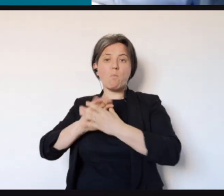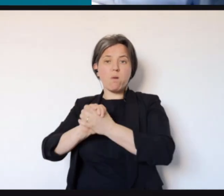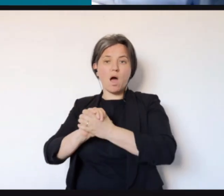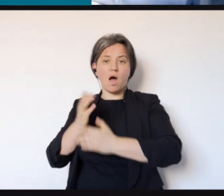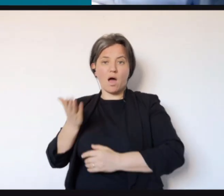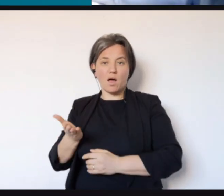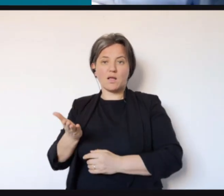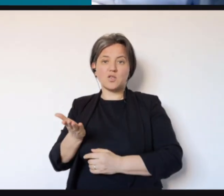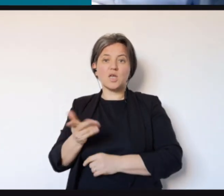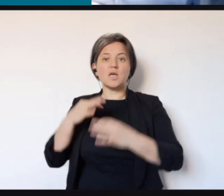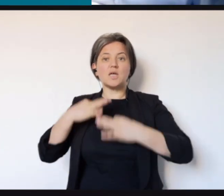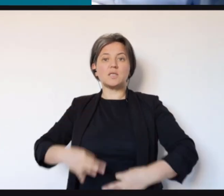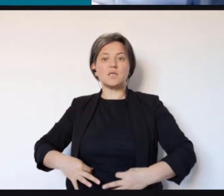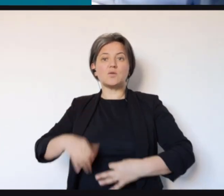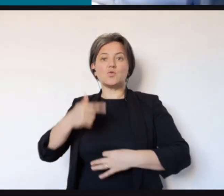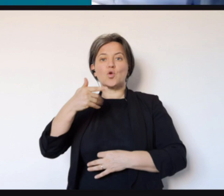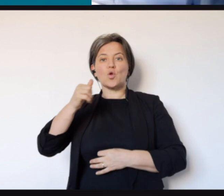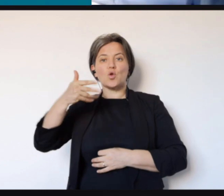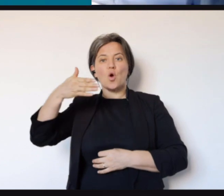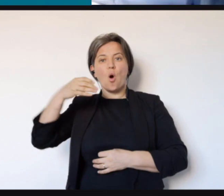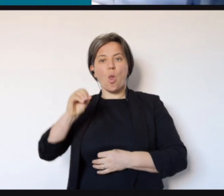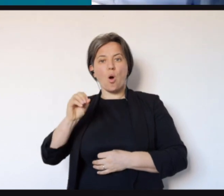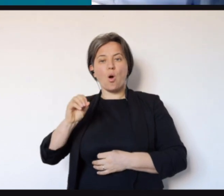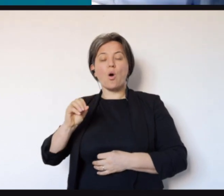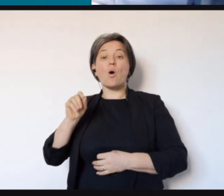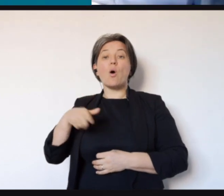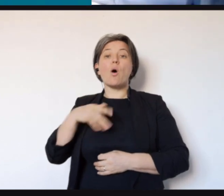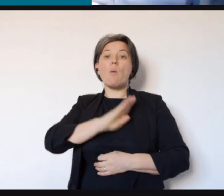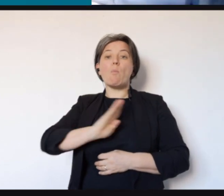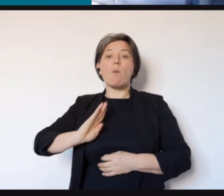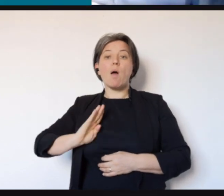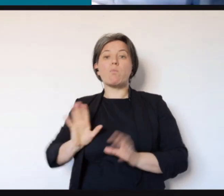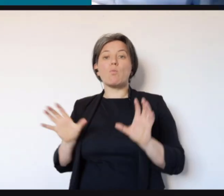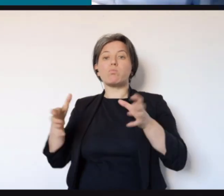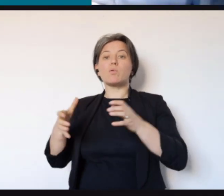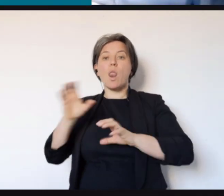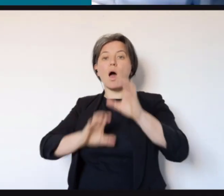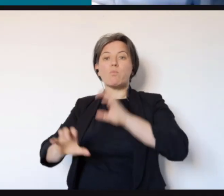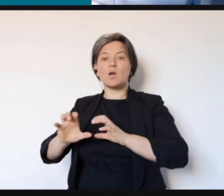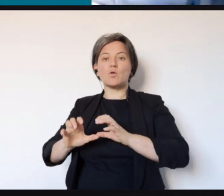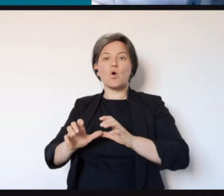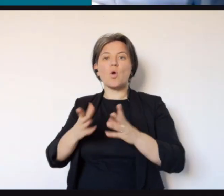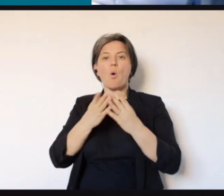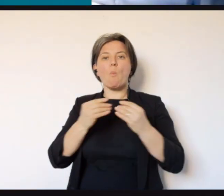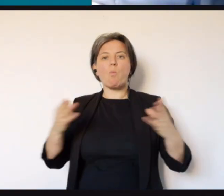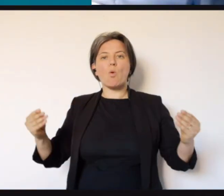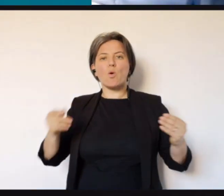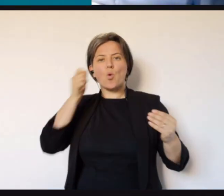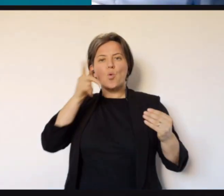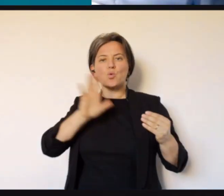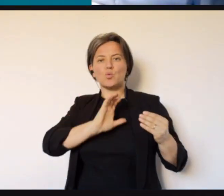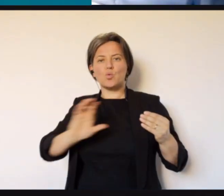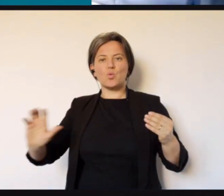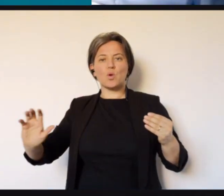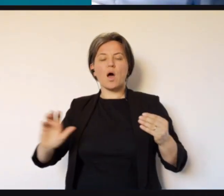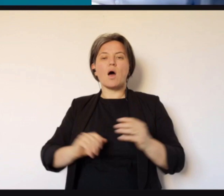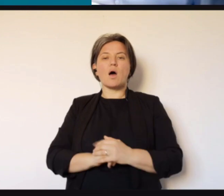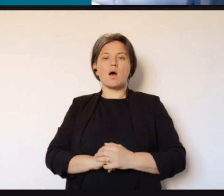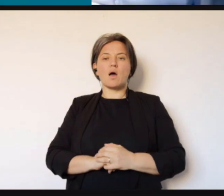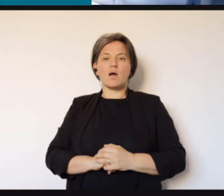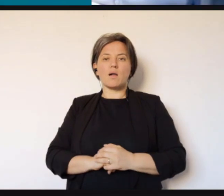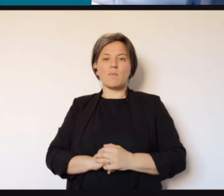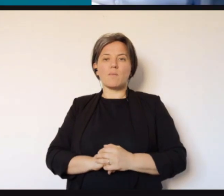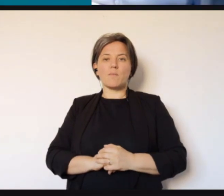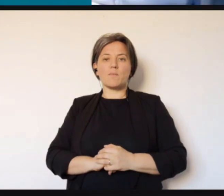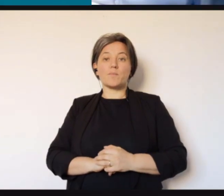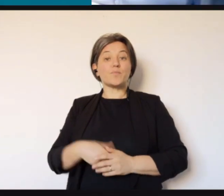diritto internazionale della pace dell'Istituto Giuseppe Toniolo e membro del laboratorio sul pluralismo culturale.